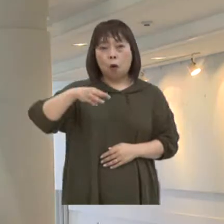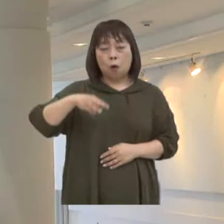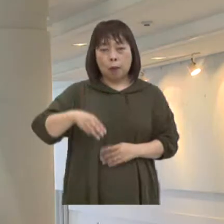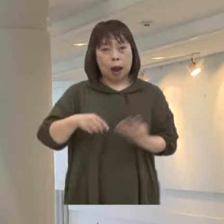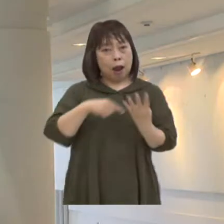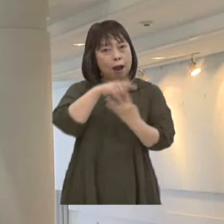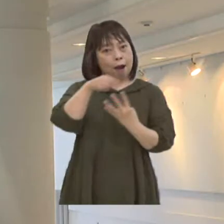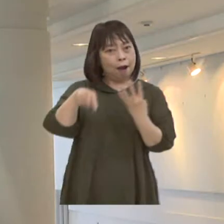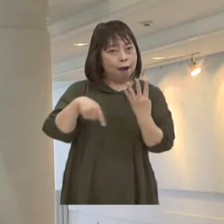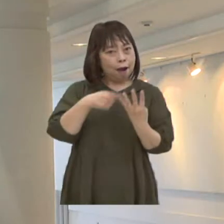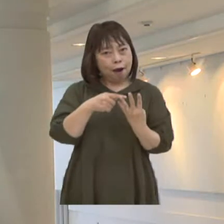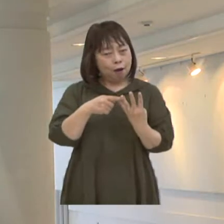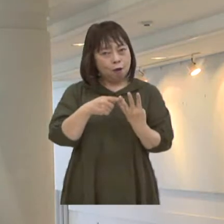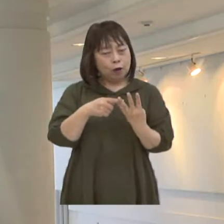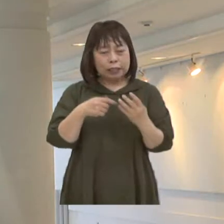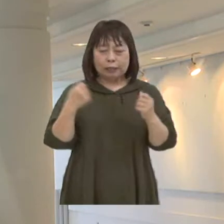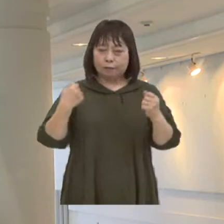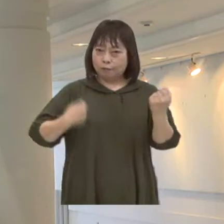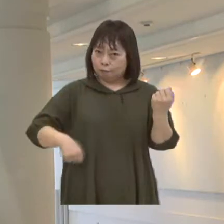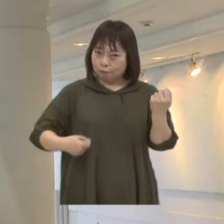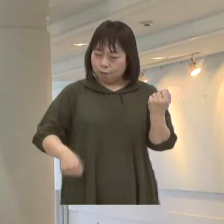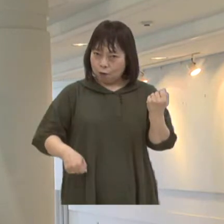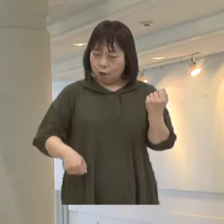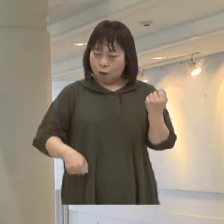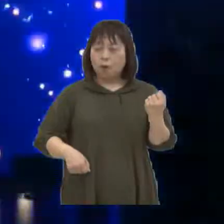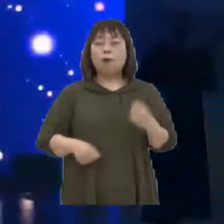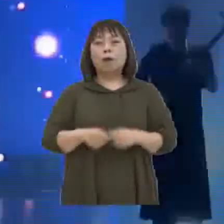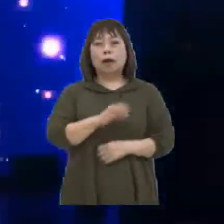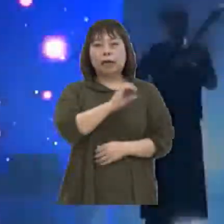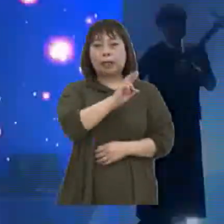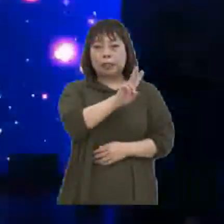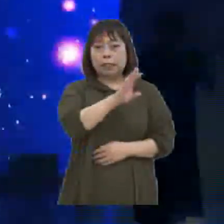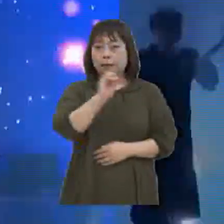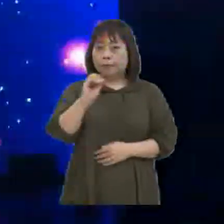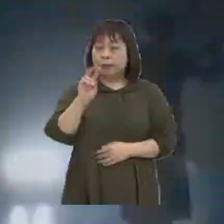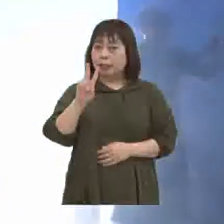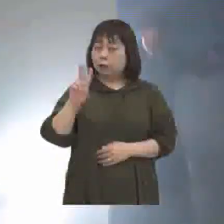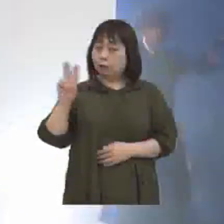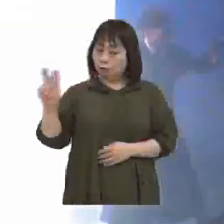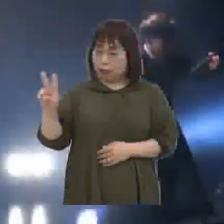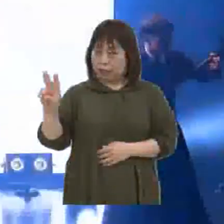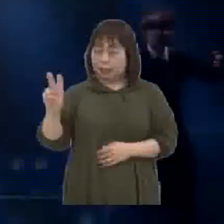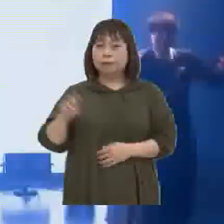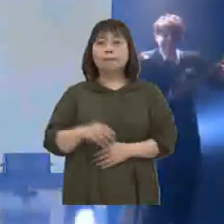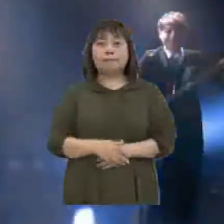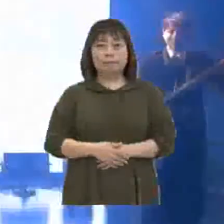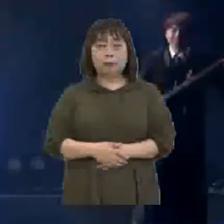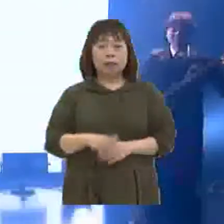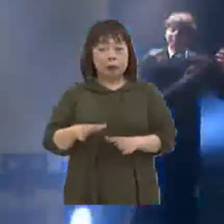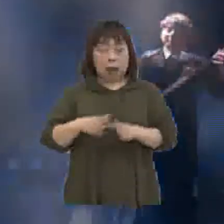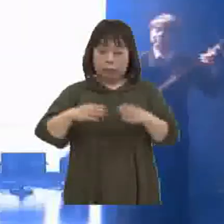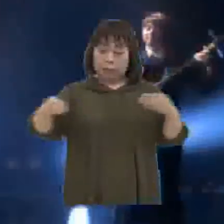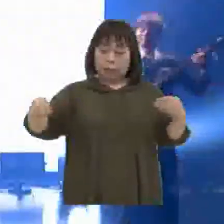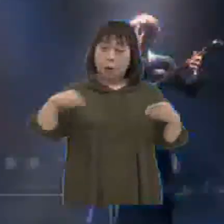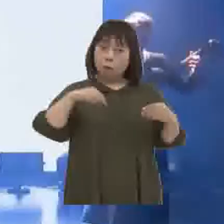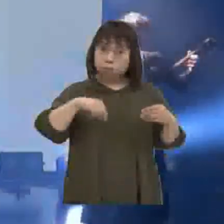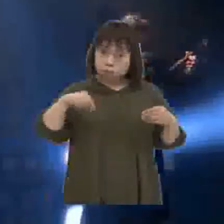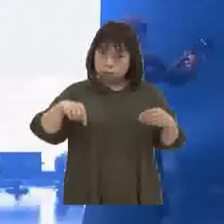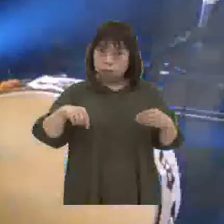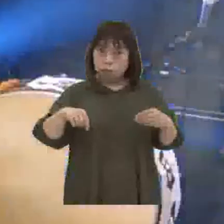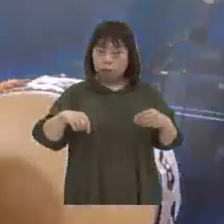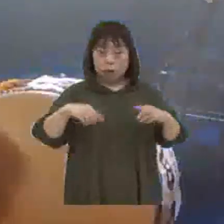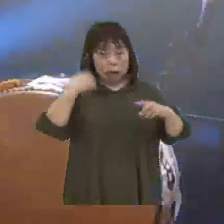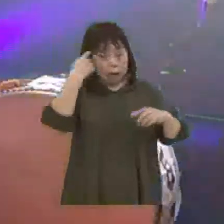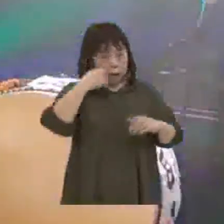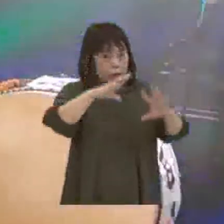Live 2022 in 高町です。今日本国内のみならず海外でも高い評価を受